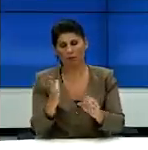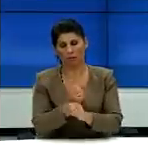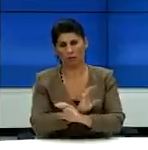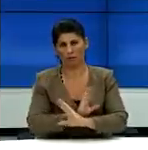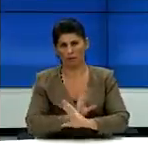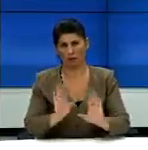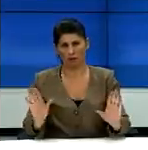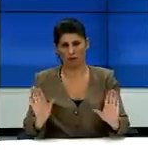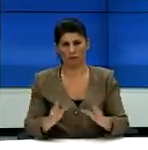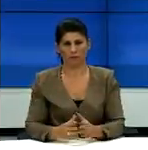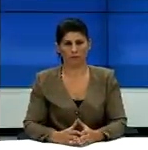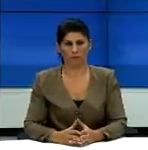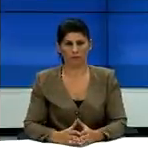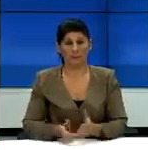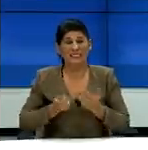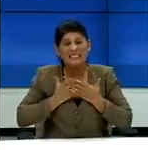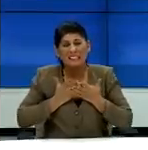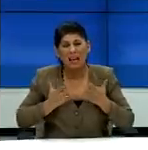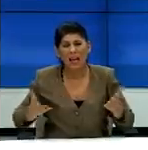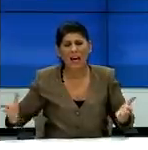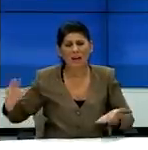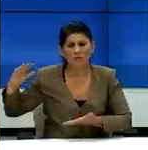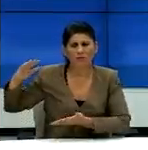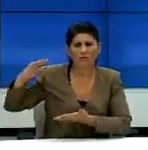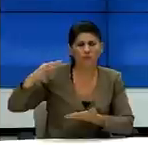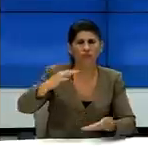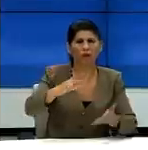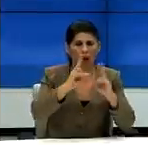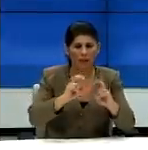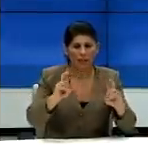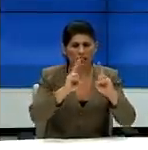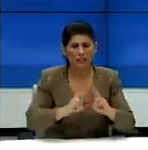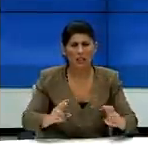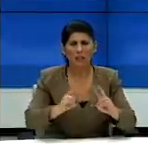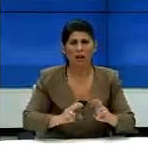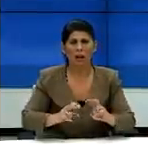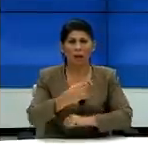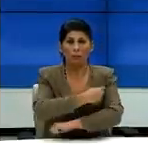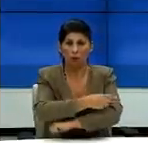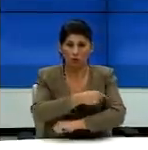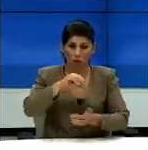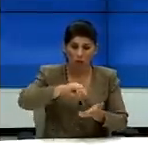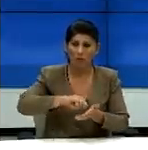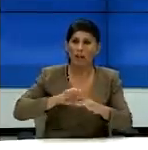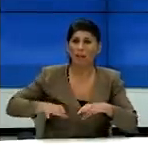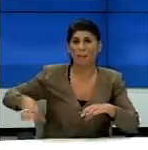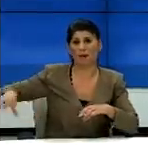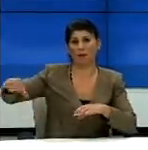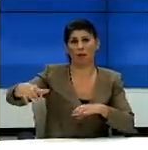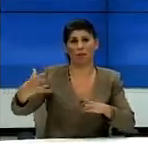ανταποκριθεί στον τεράστιο όγκο των εξετάσεων από τα νοσοκομεία Αθήνας και Περιφέρειας.